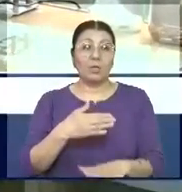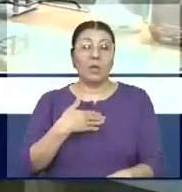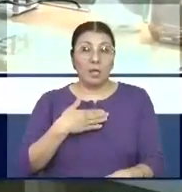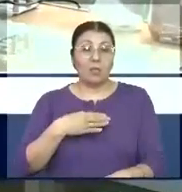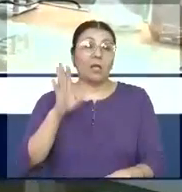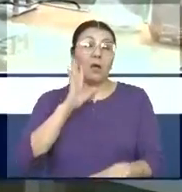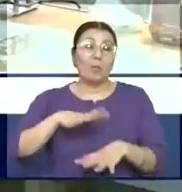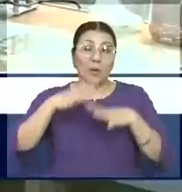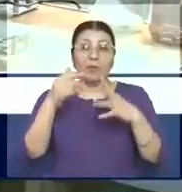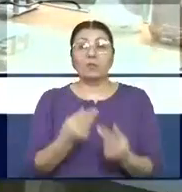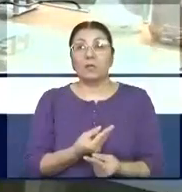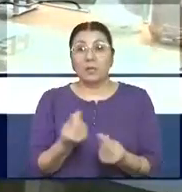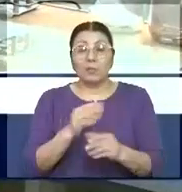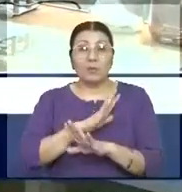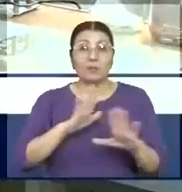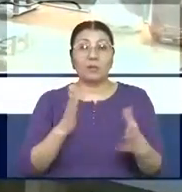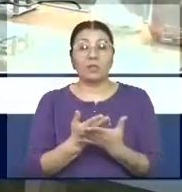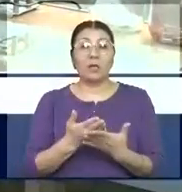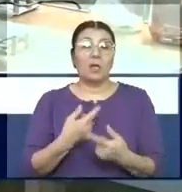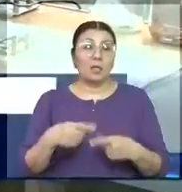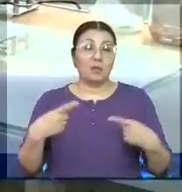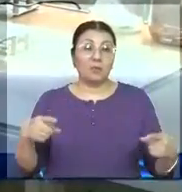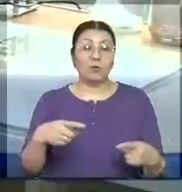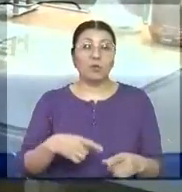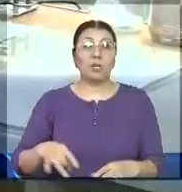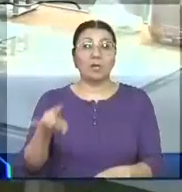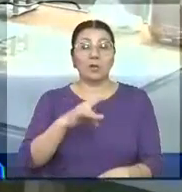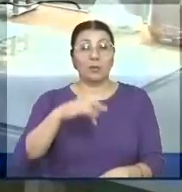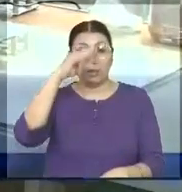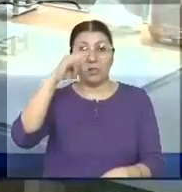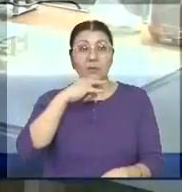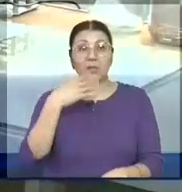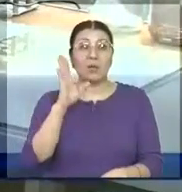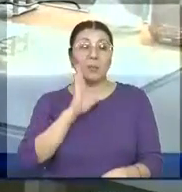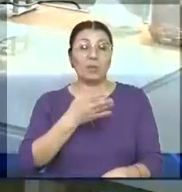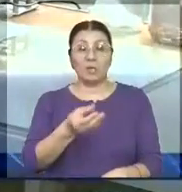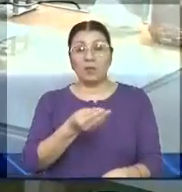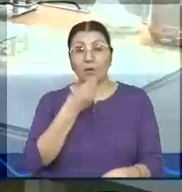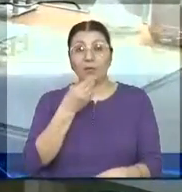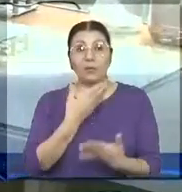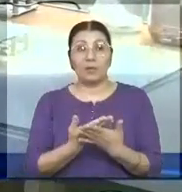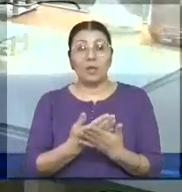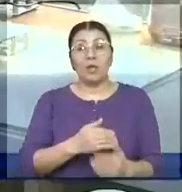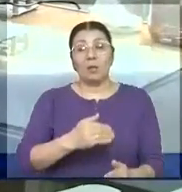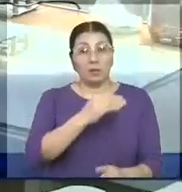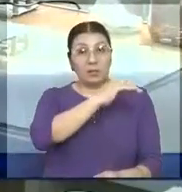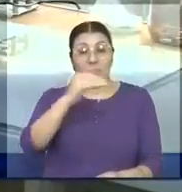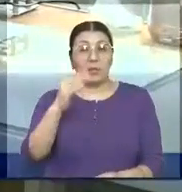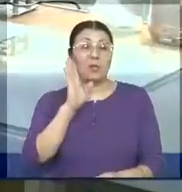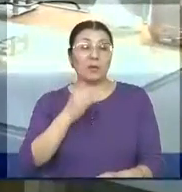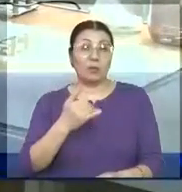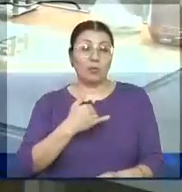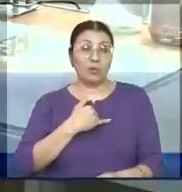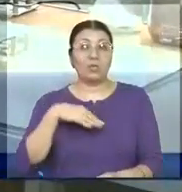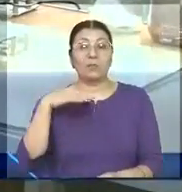повлияли. Если в других регионах Казахстана питьевая вода поступает из поверхностной воды, то в нашем регионе